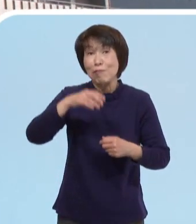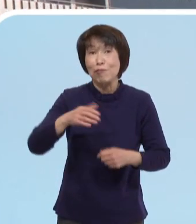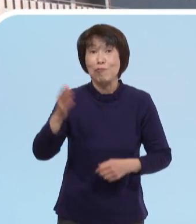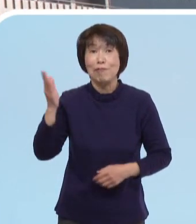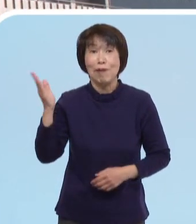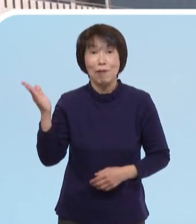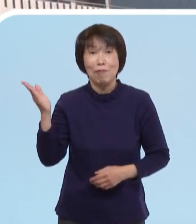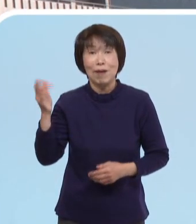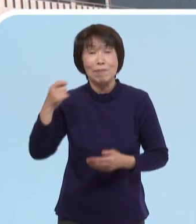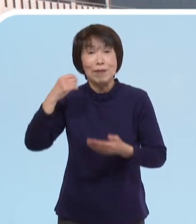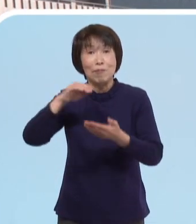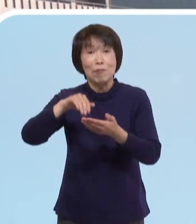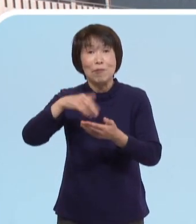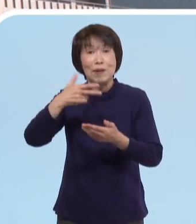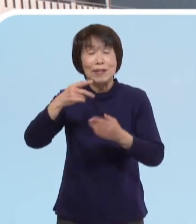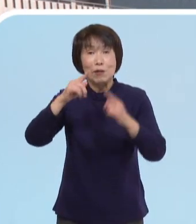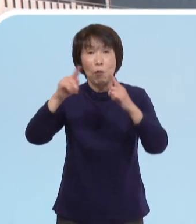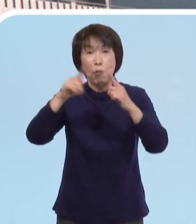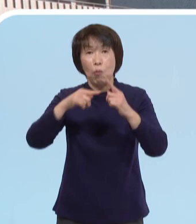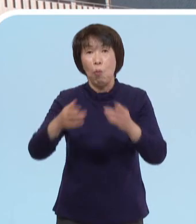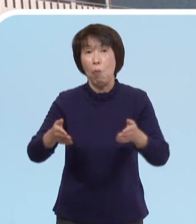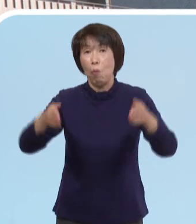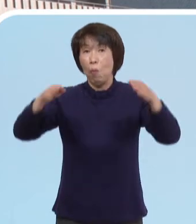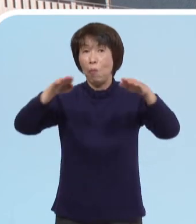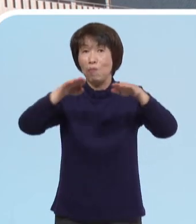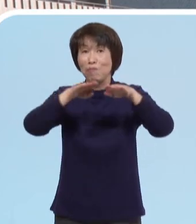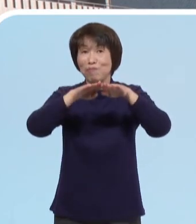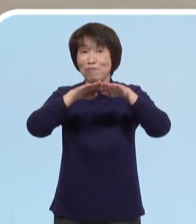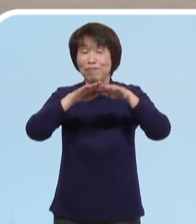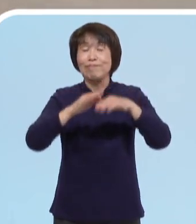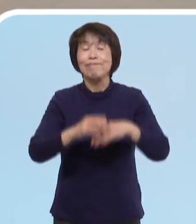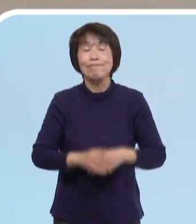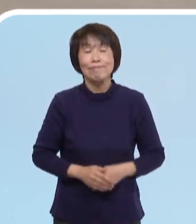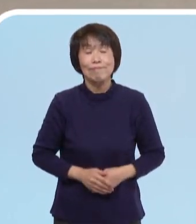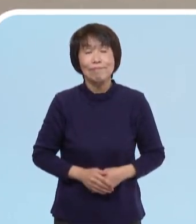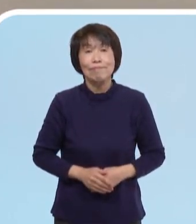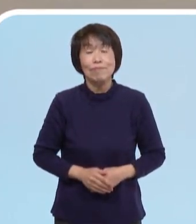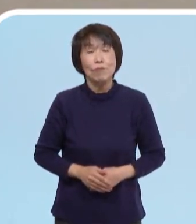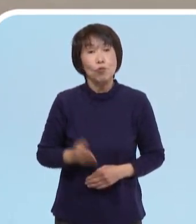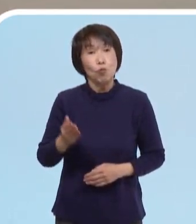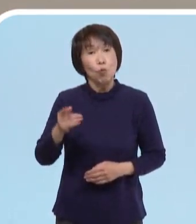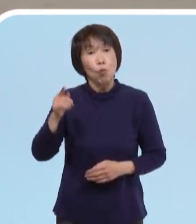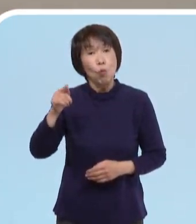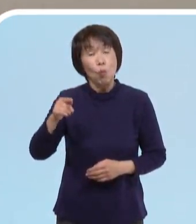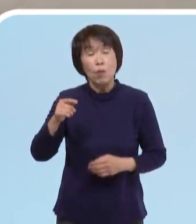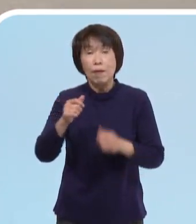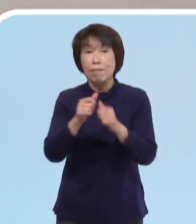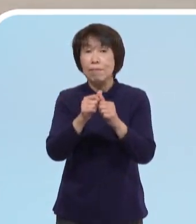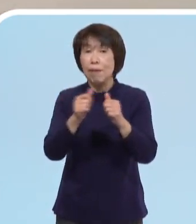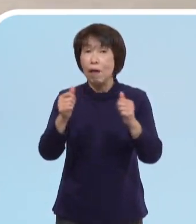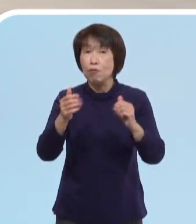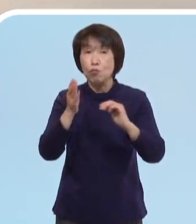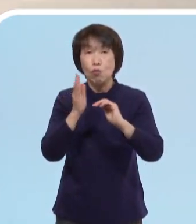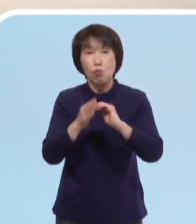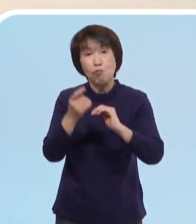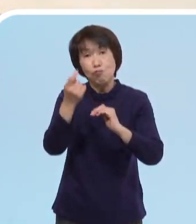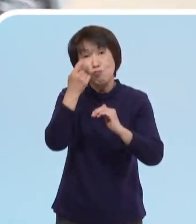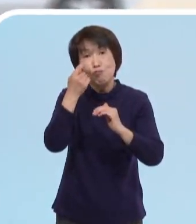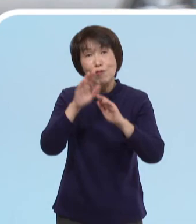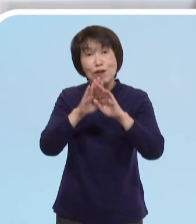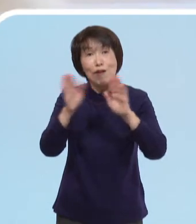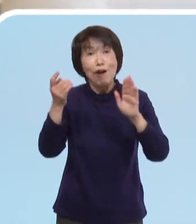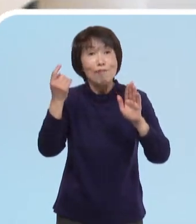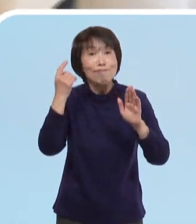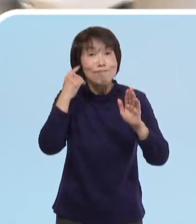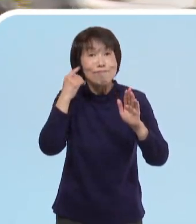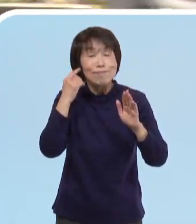は南淡路市の公民館。 今日はこちらの公民館で男性の料理教室が開かれるということ